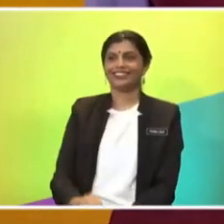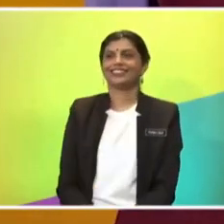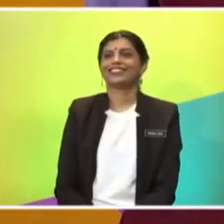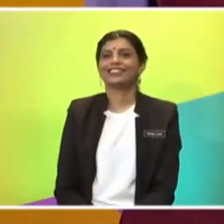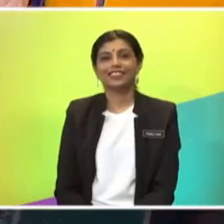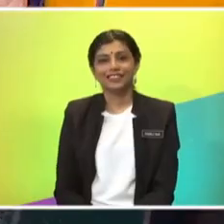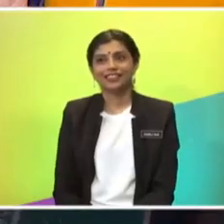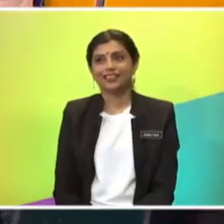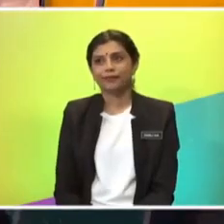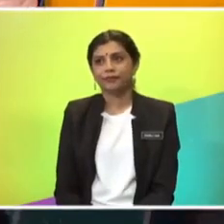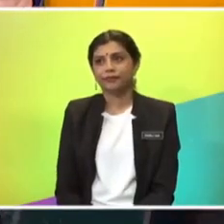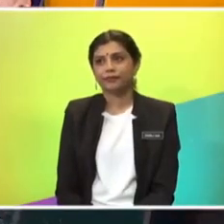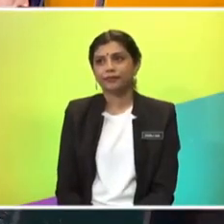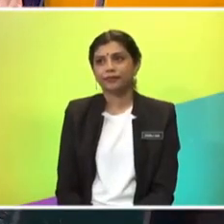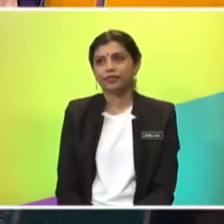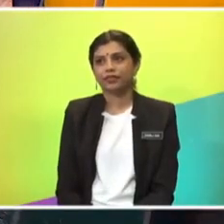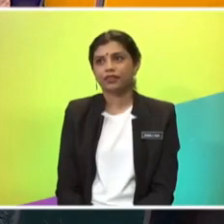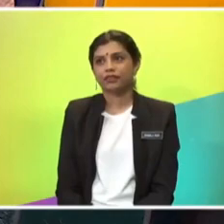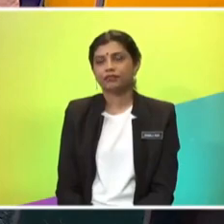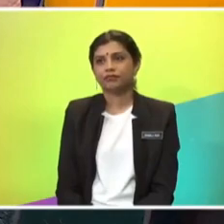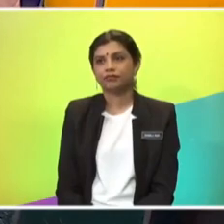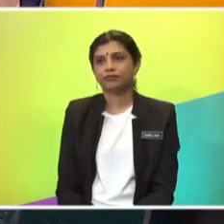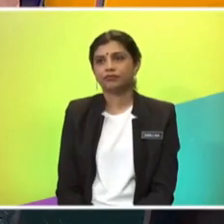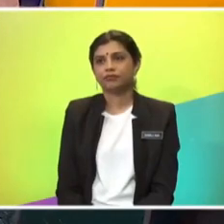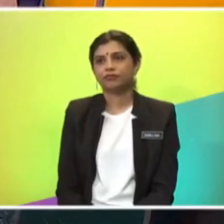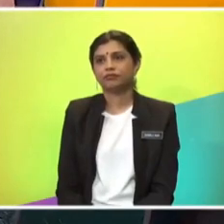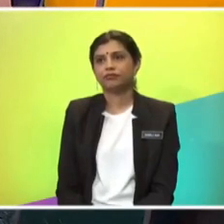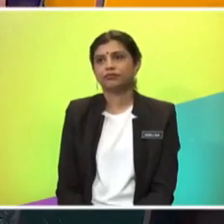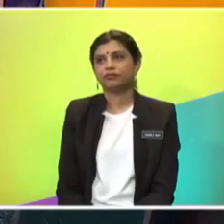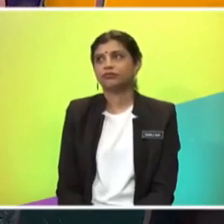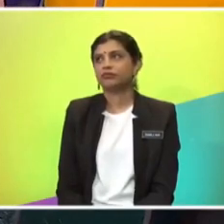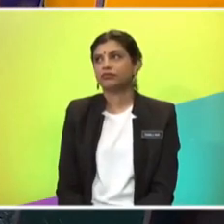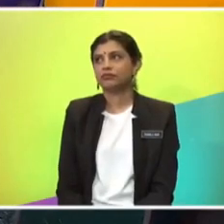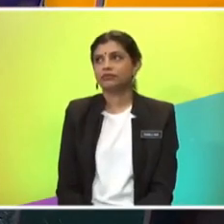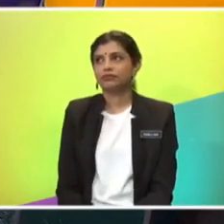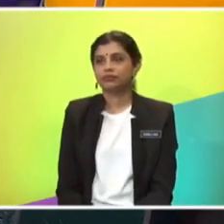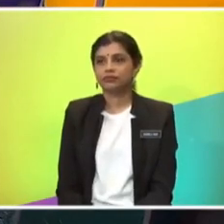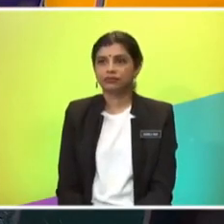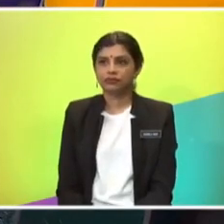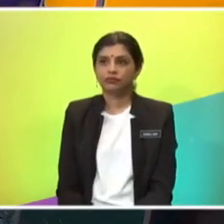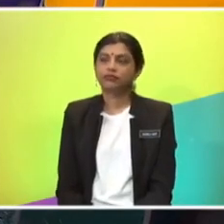Louis. Okey, Louis. Kalau Louis, Cikgu Masdiana kena take over.